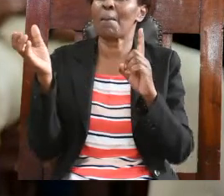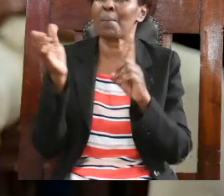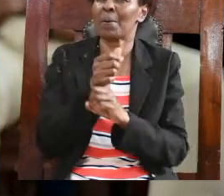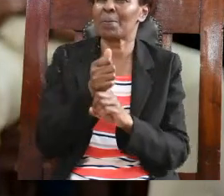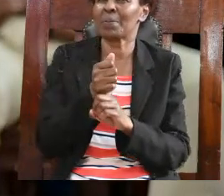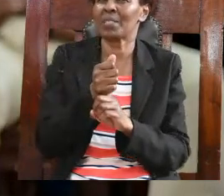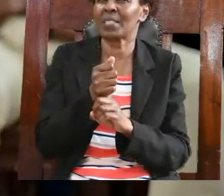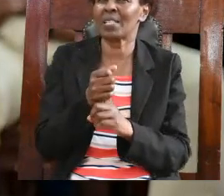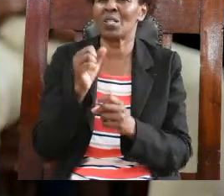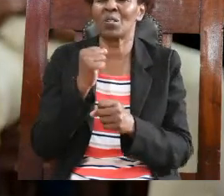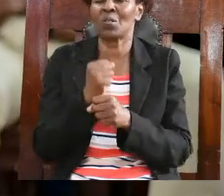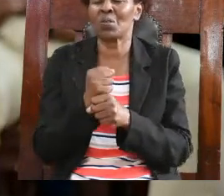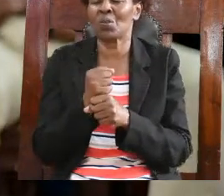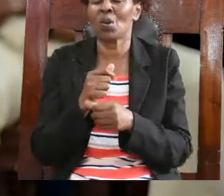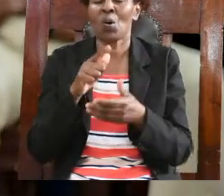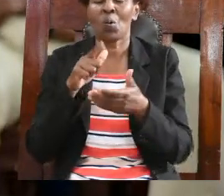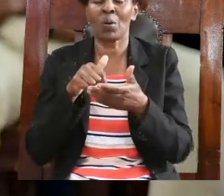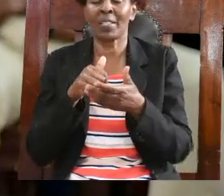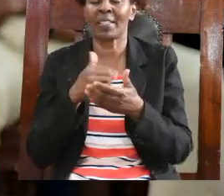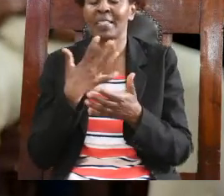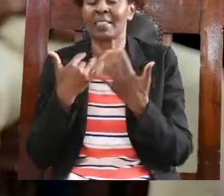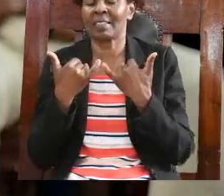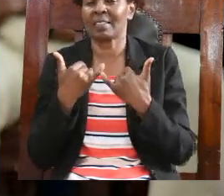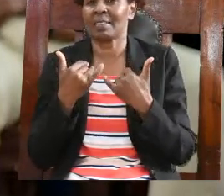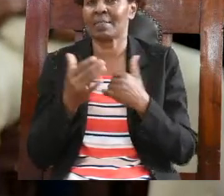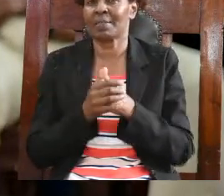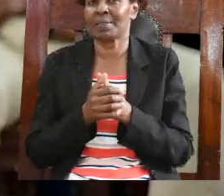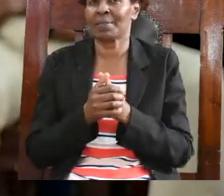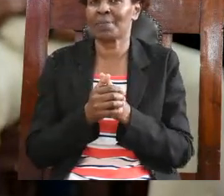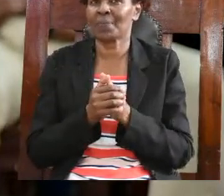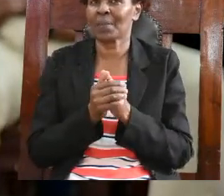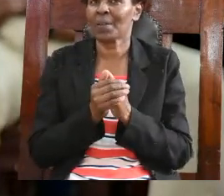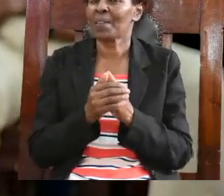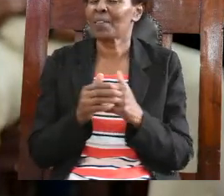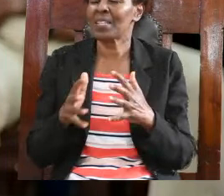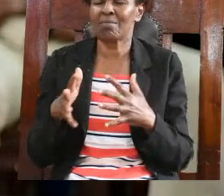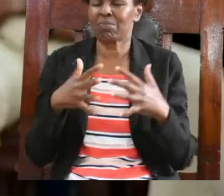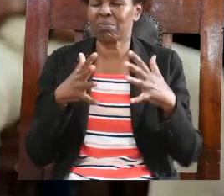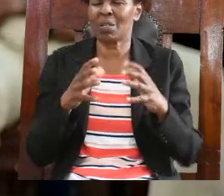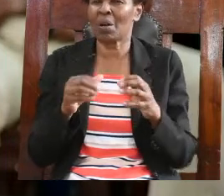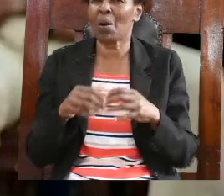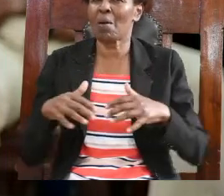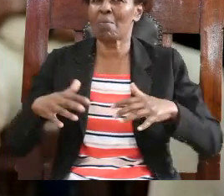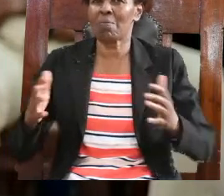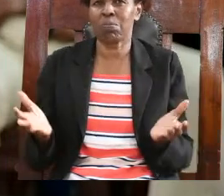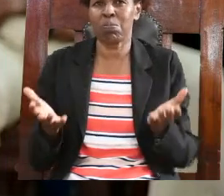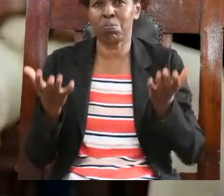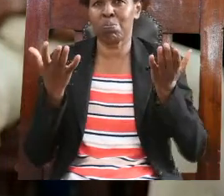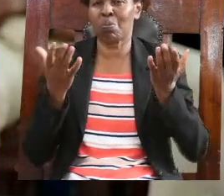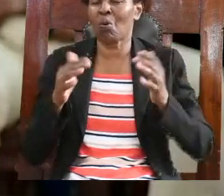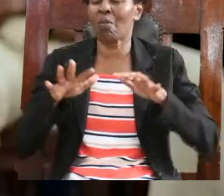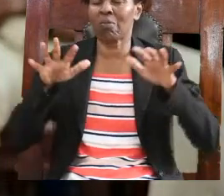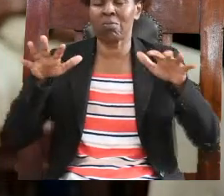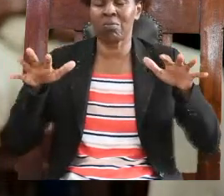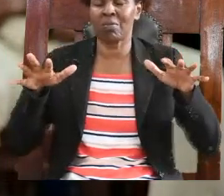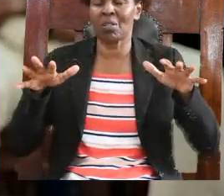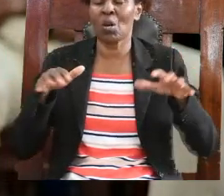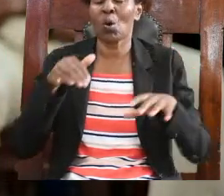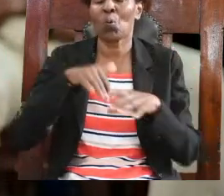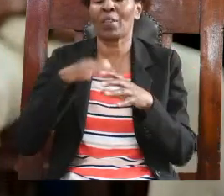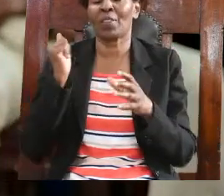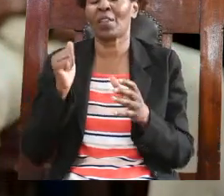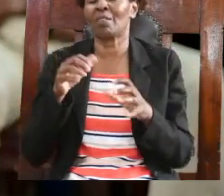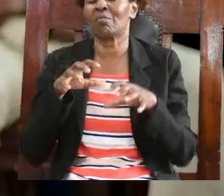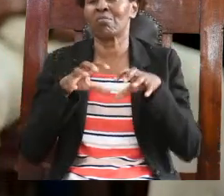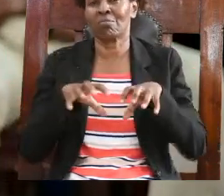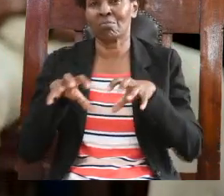kutoa hatua moja hadi nyingine. Kipepeo hawezi kupaa bila mapambano. Praise